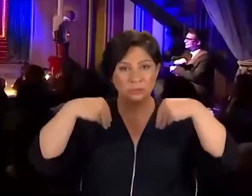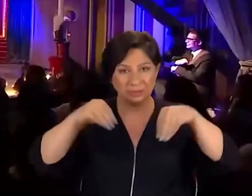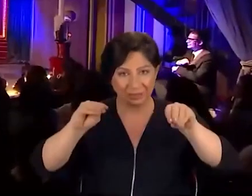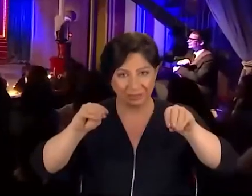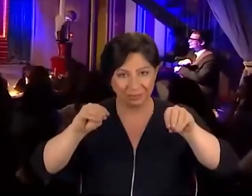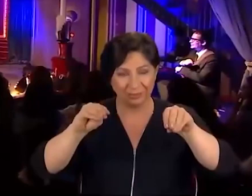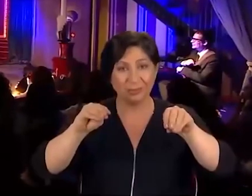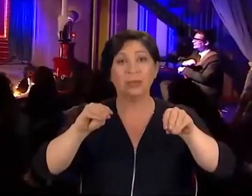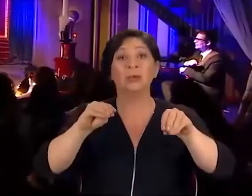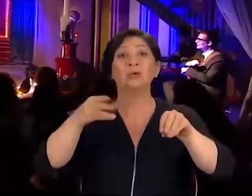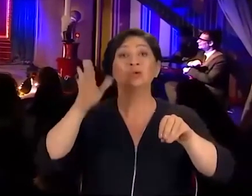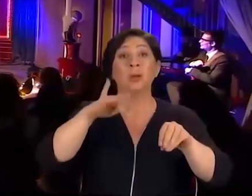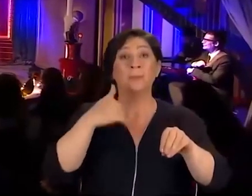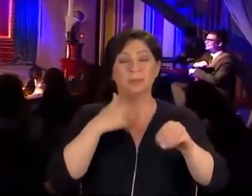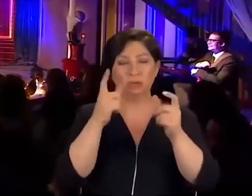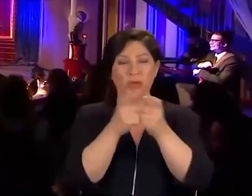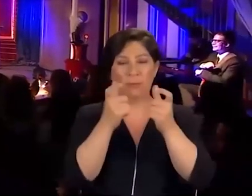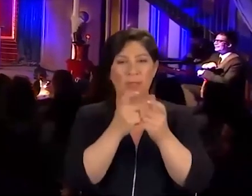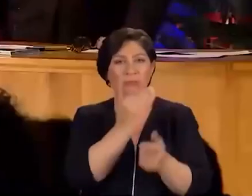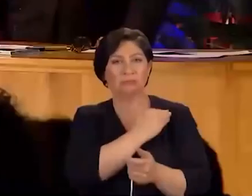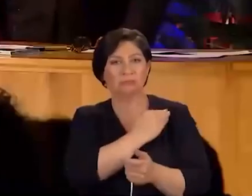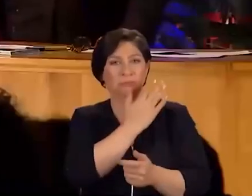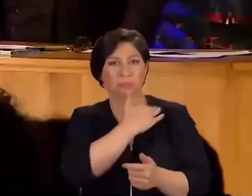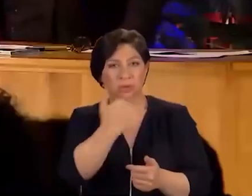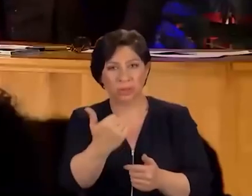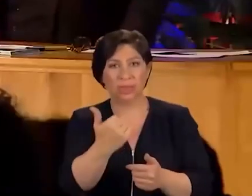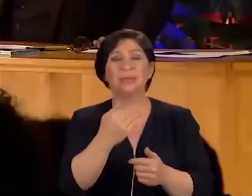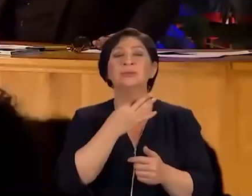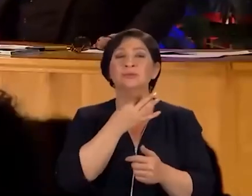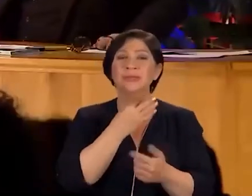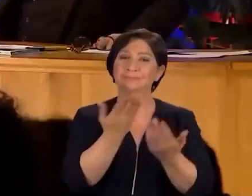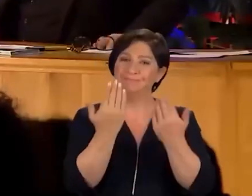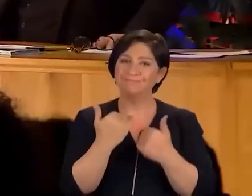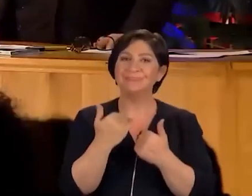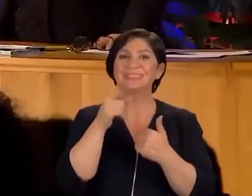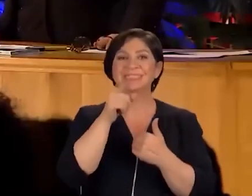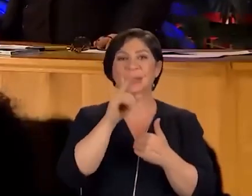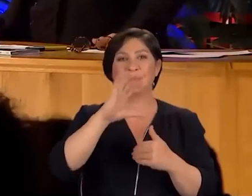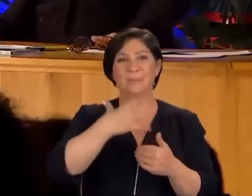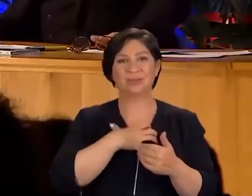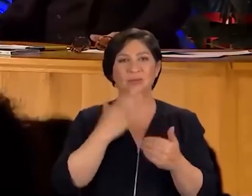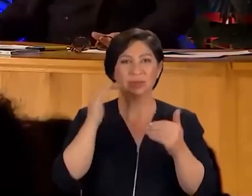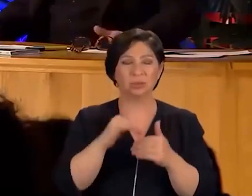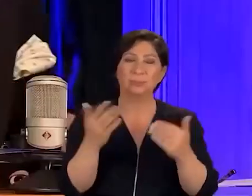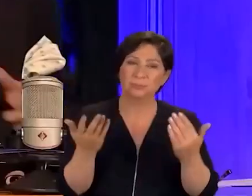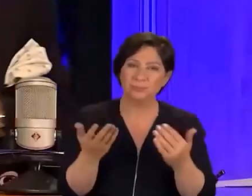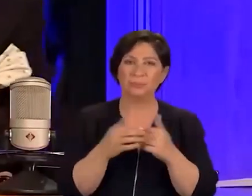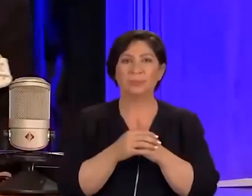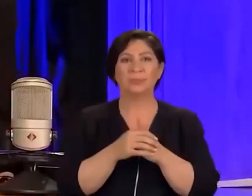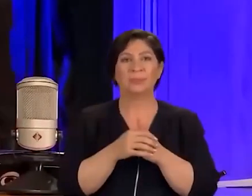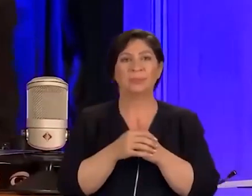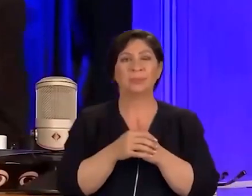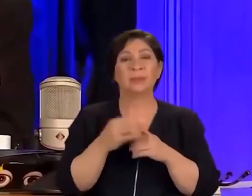satıldı. Sonra beni bir toplantıya çağırdılar. Dediler ki işte senin patron gelecek falan.